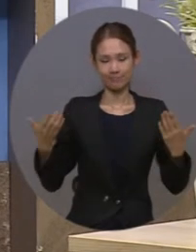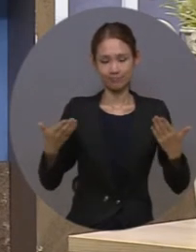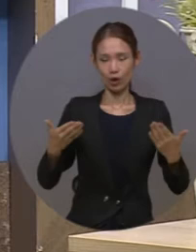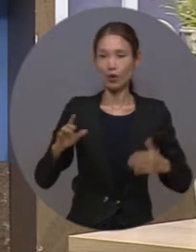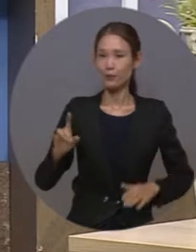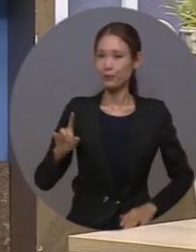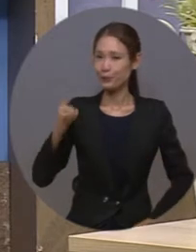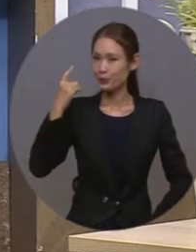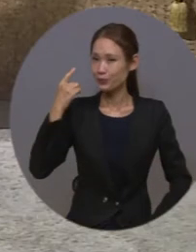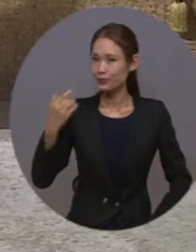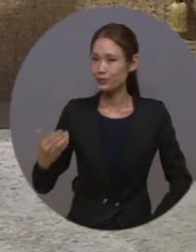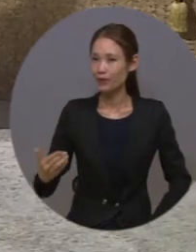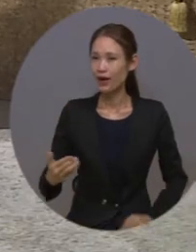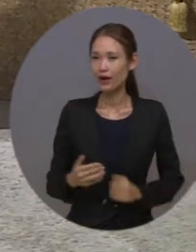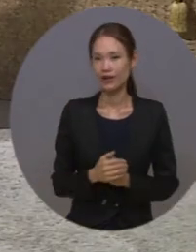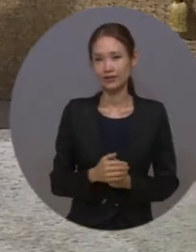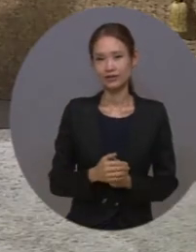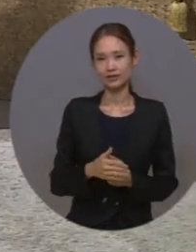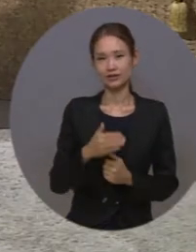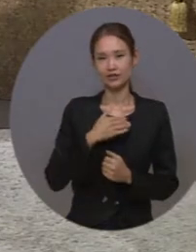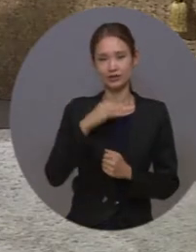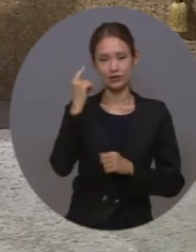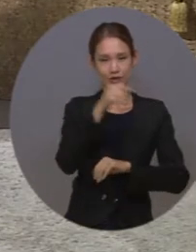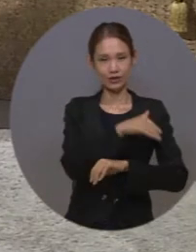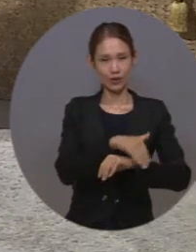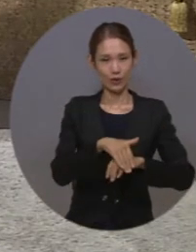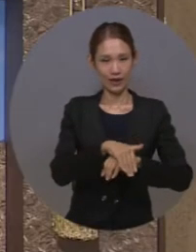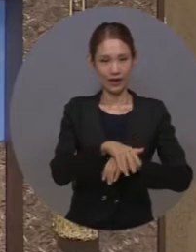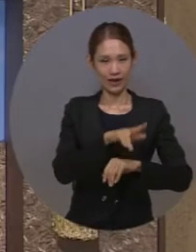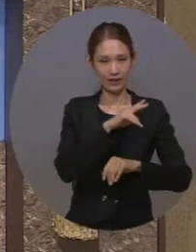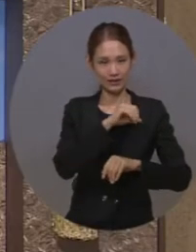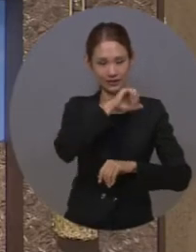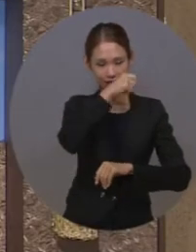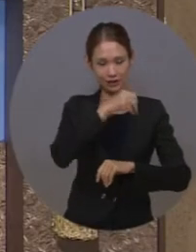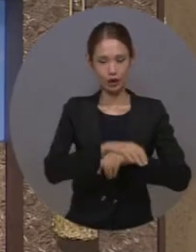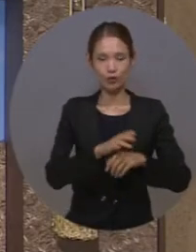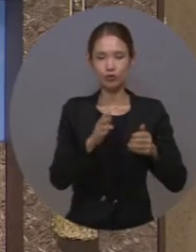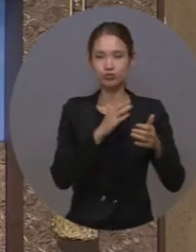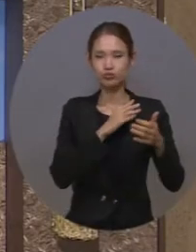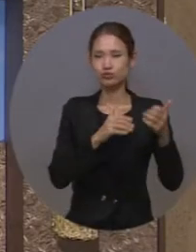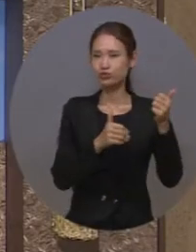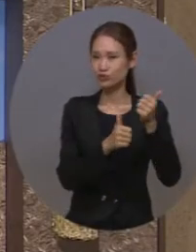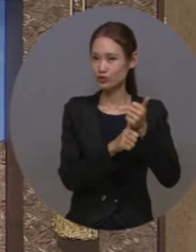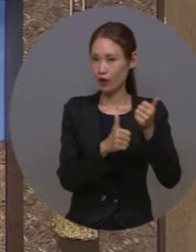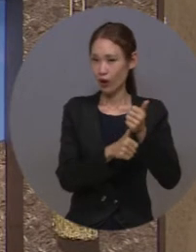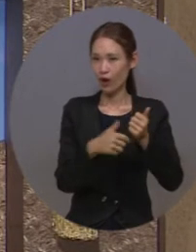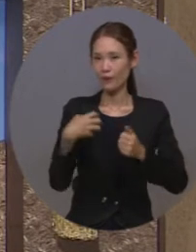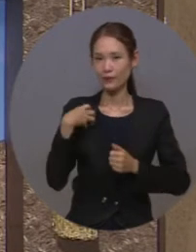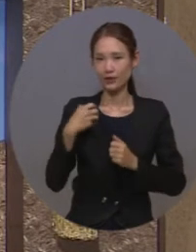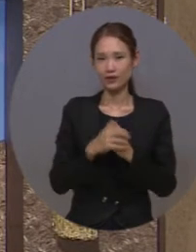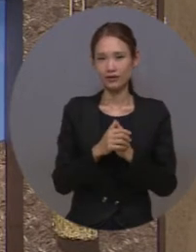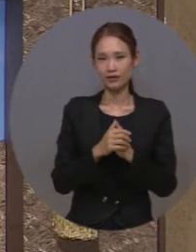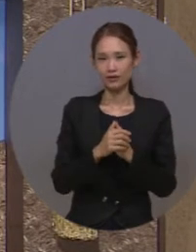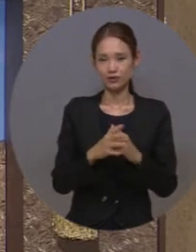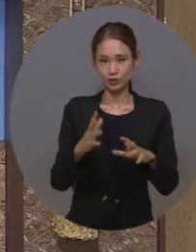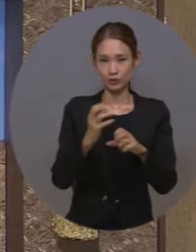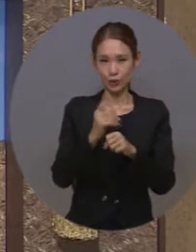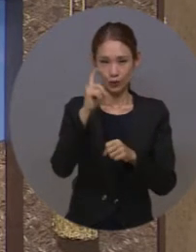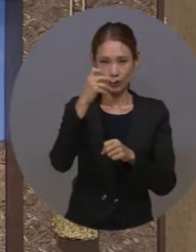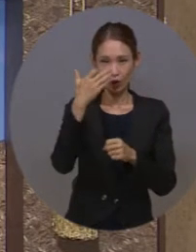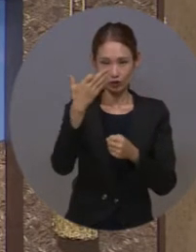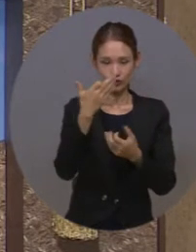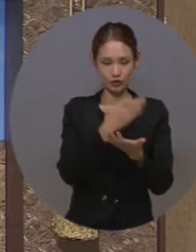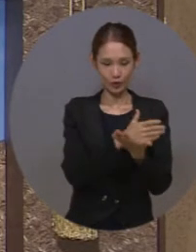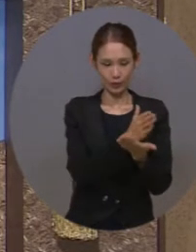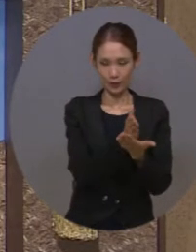역할을 맡고 계신가요? 저는 기획재정위원회 부위원장입니다. 아~ 기획재정위원회는 네. 12개 상임위원회